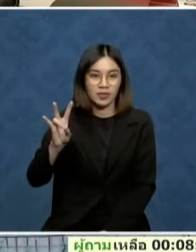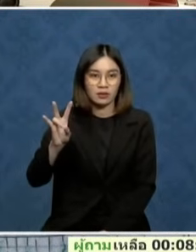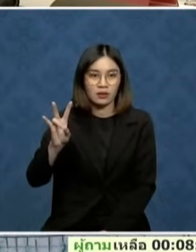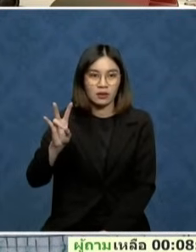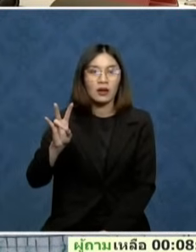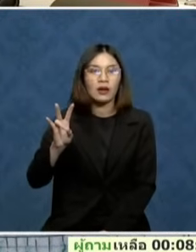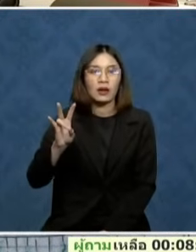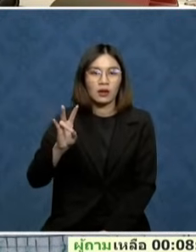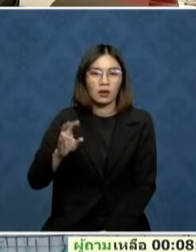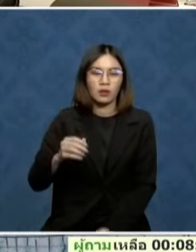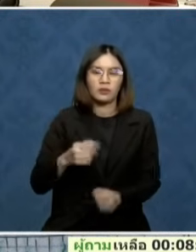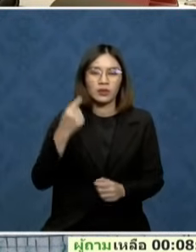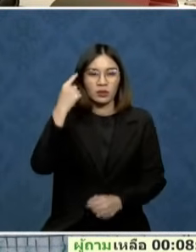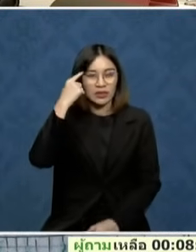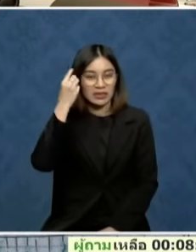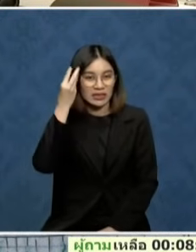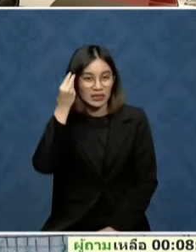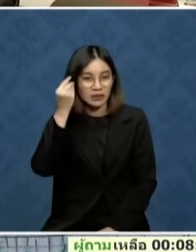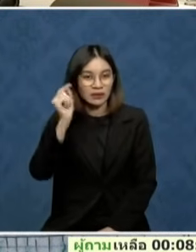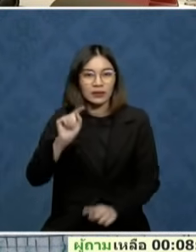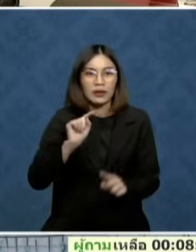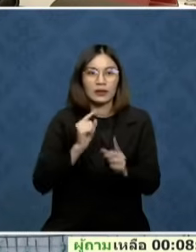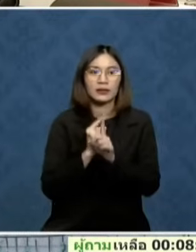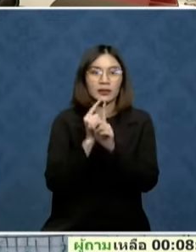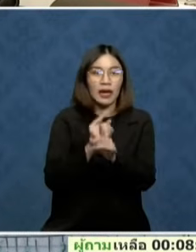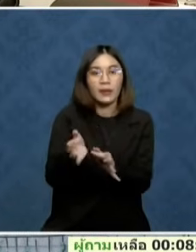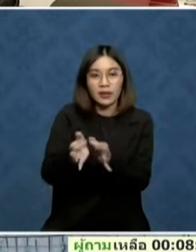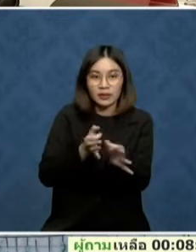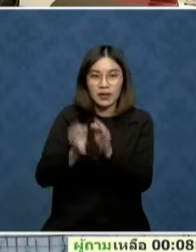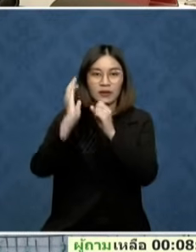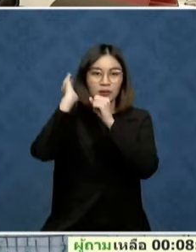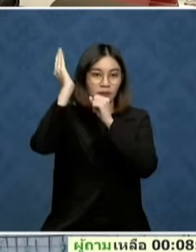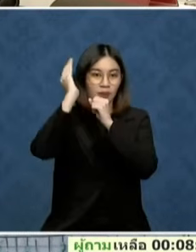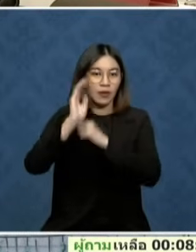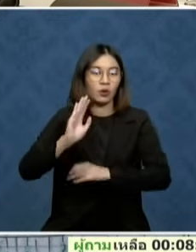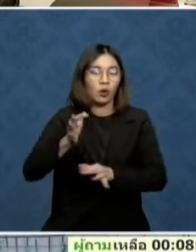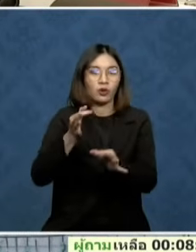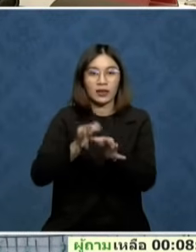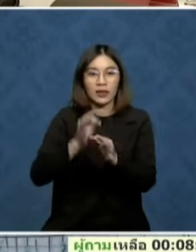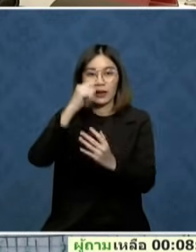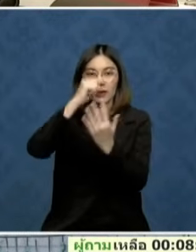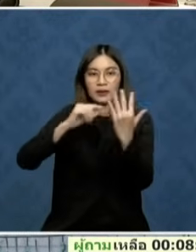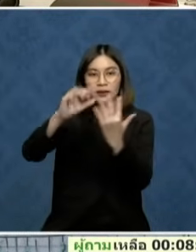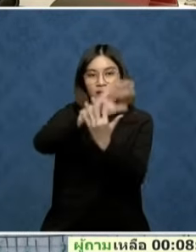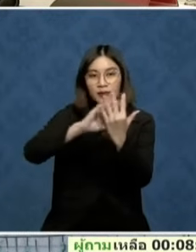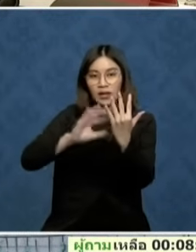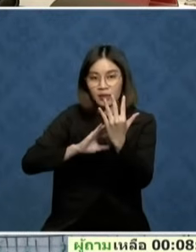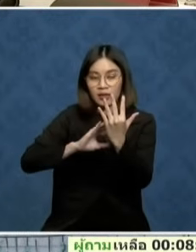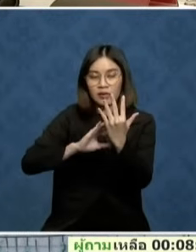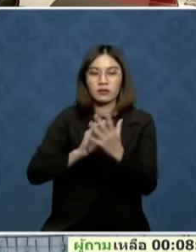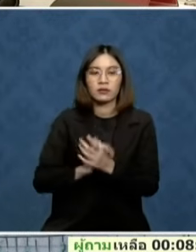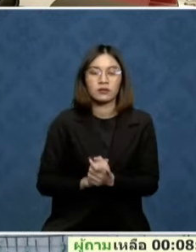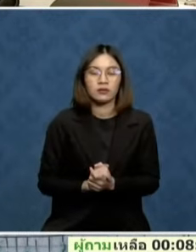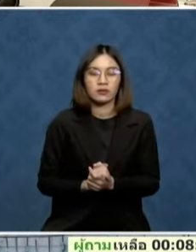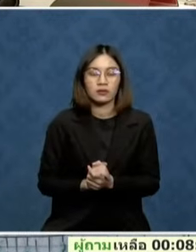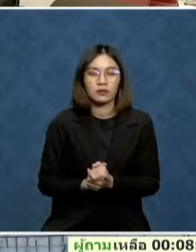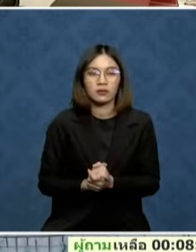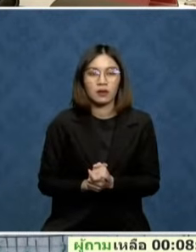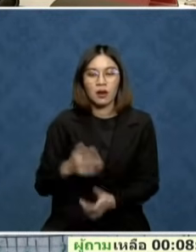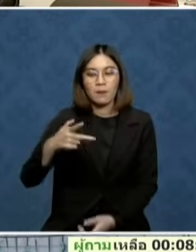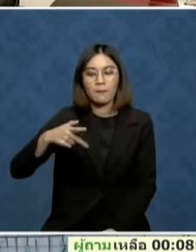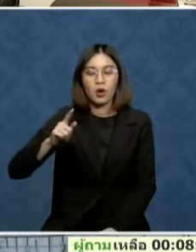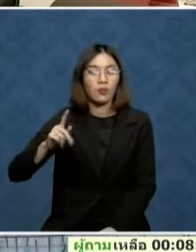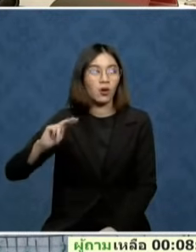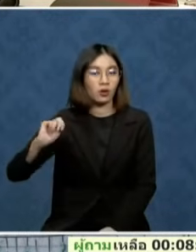2567โดยย้ำท่าทีตามคำชี้แจงและแถลงการของธนาคารแห่งประเทศไทยและปป